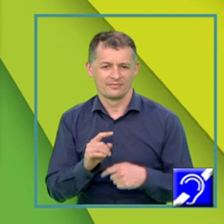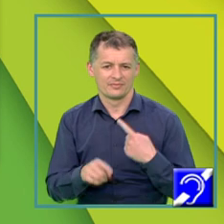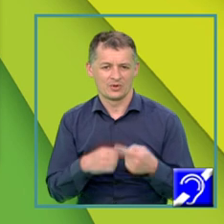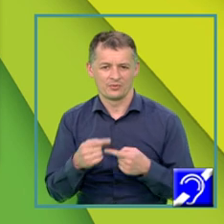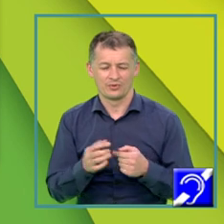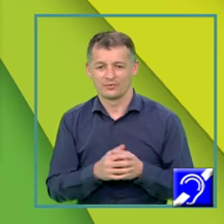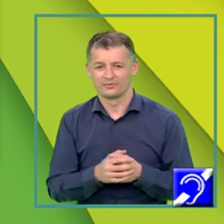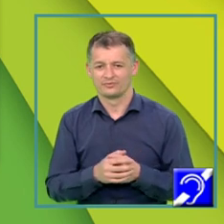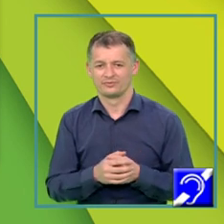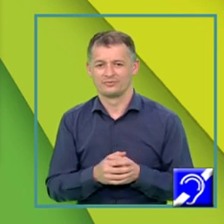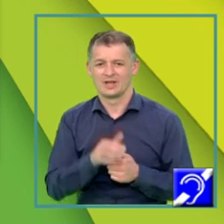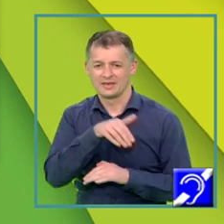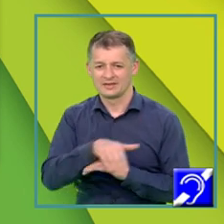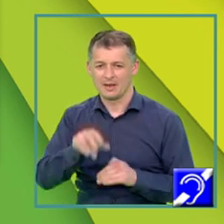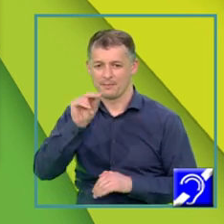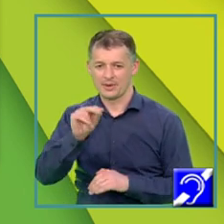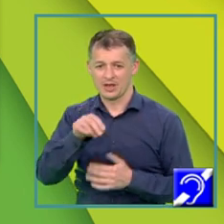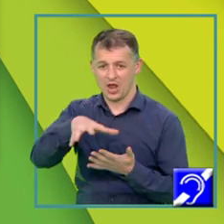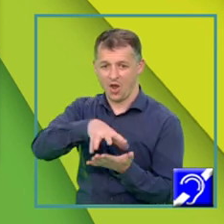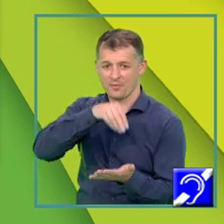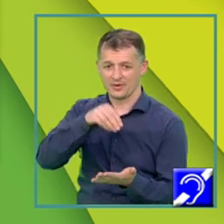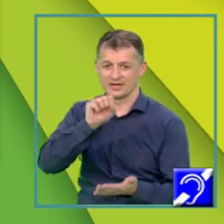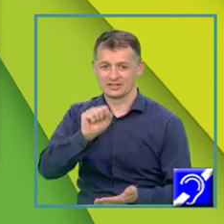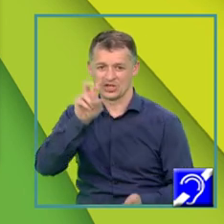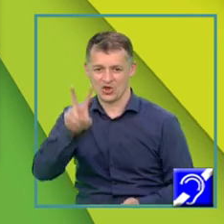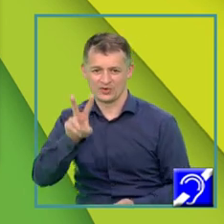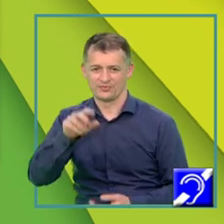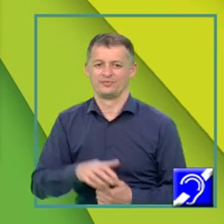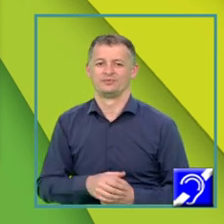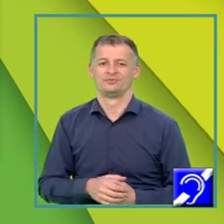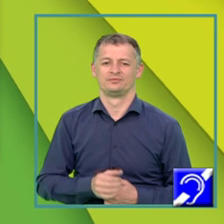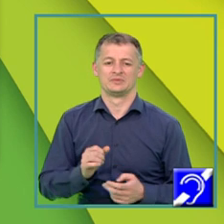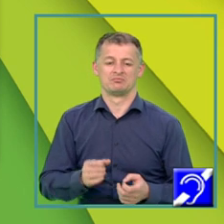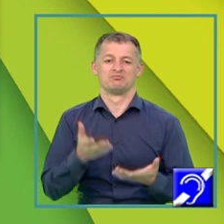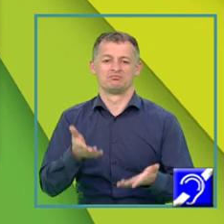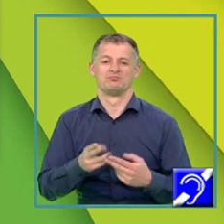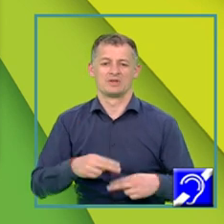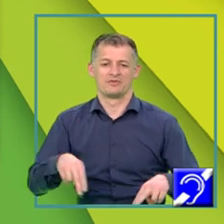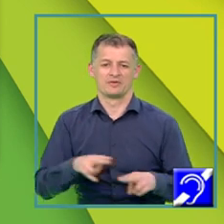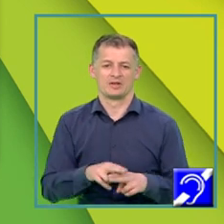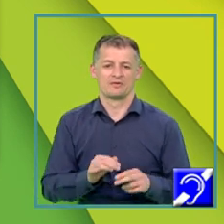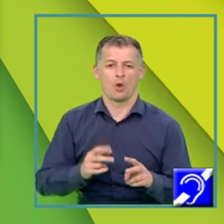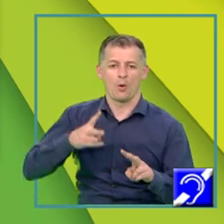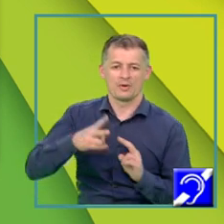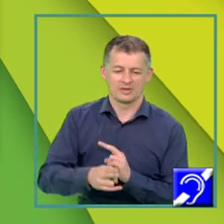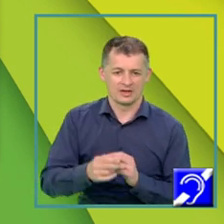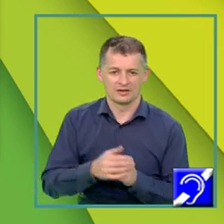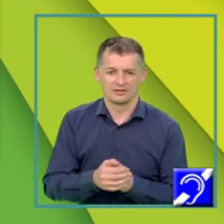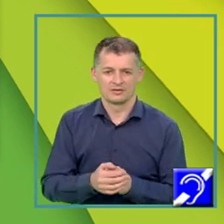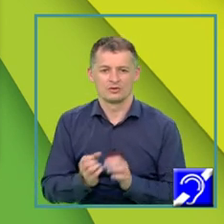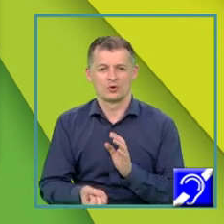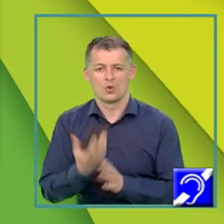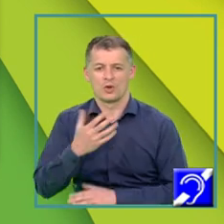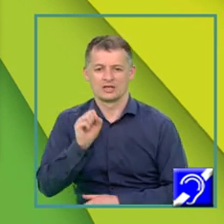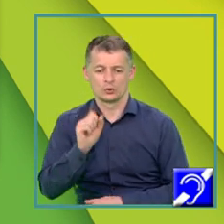la adresa pe îl vom copia pe S2 Și în fine vom concatenate noul S1